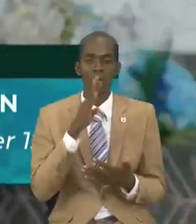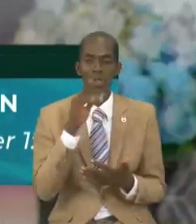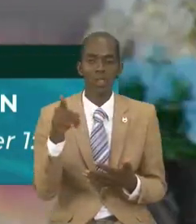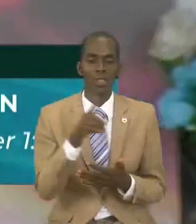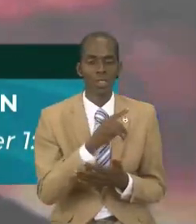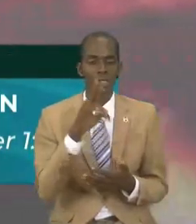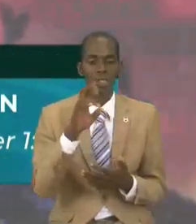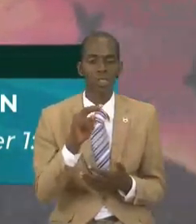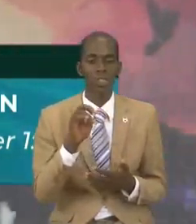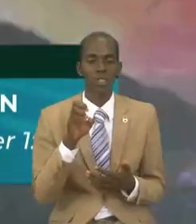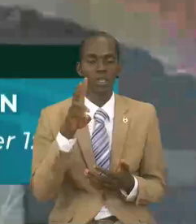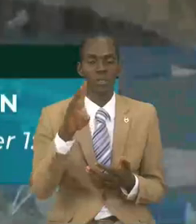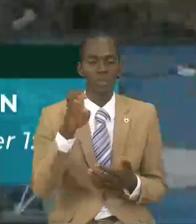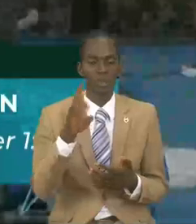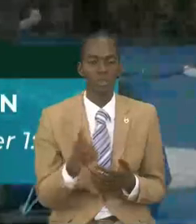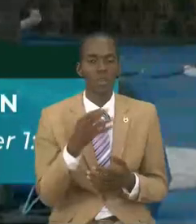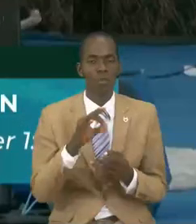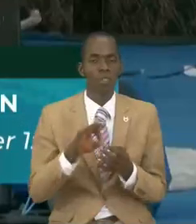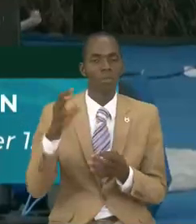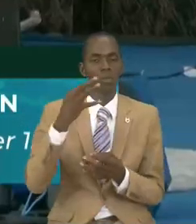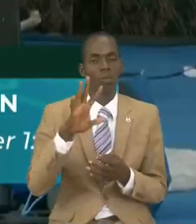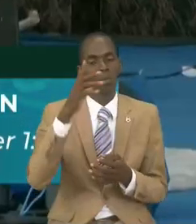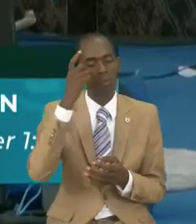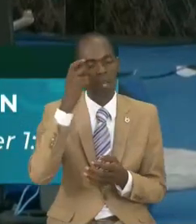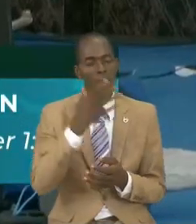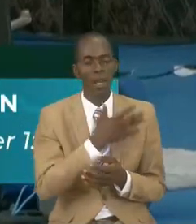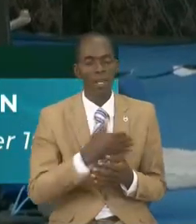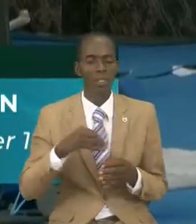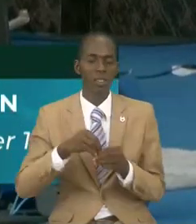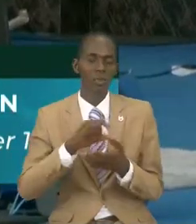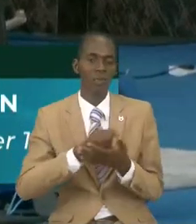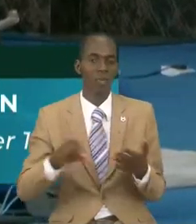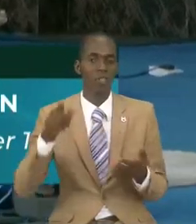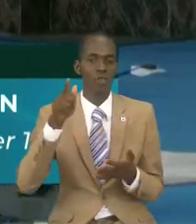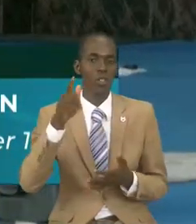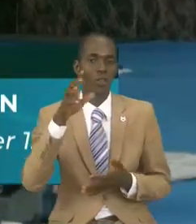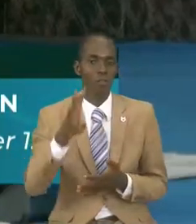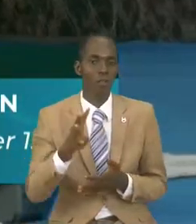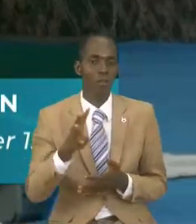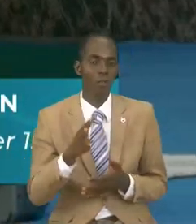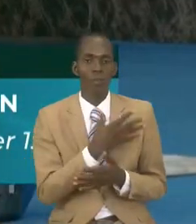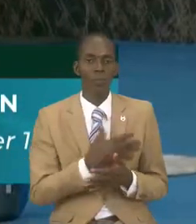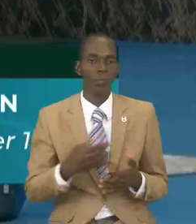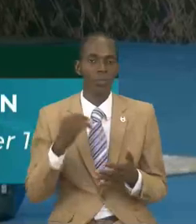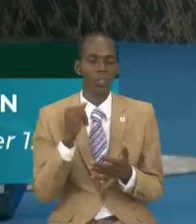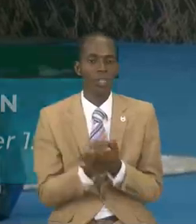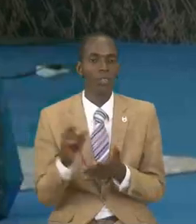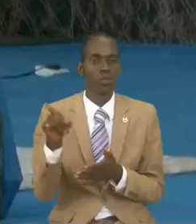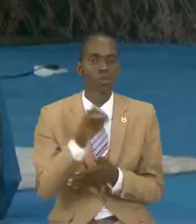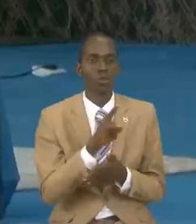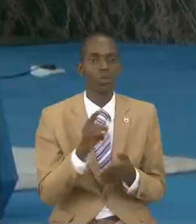être renouvelé dans l'esprit de votre intelligence. Et le verset 24 nous dit,